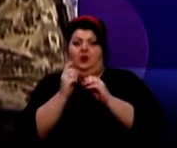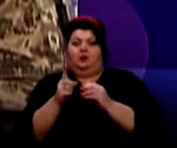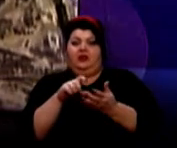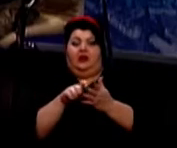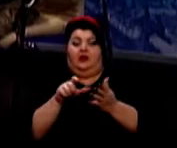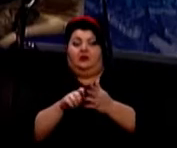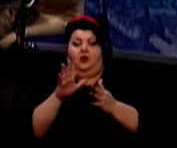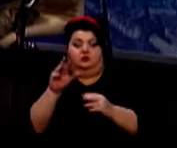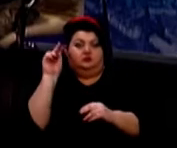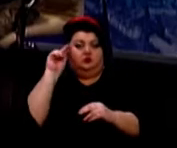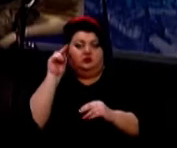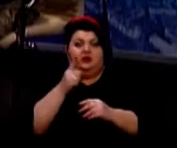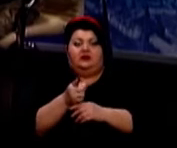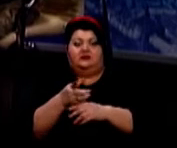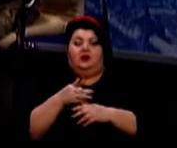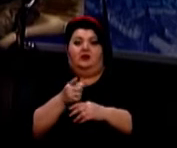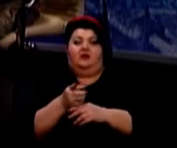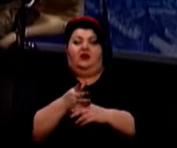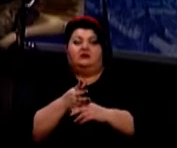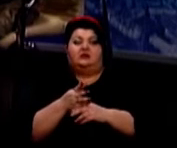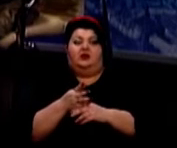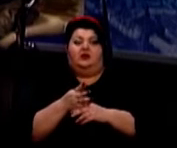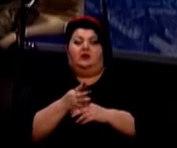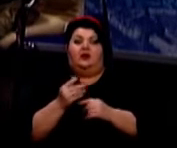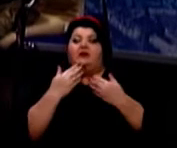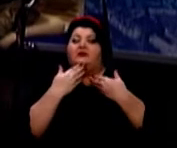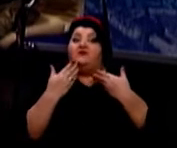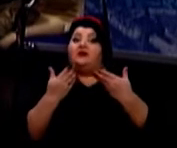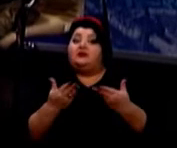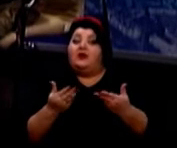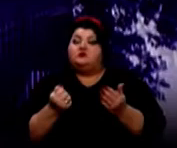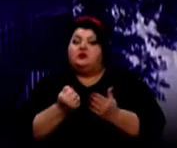пройдуть стрільби з бойових набоїв. Звертаються до